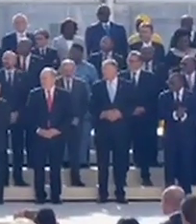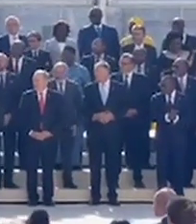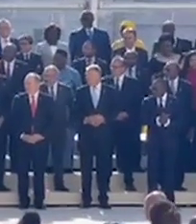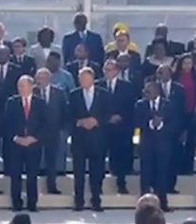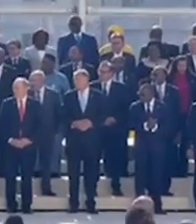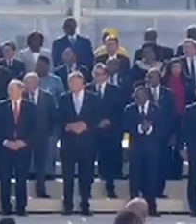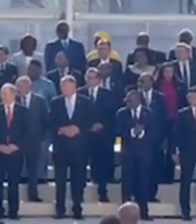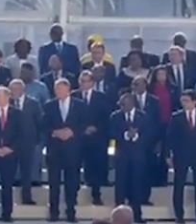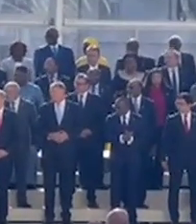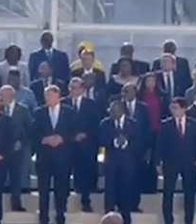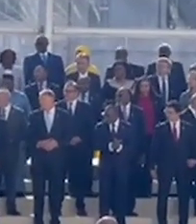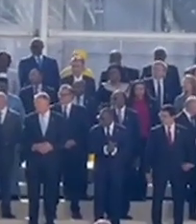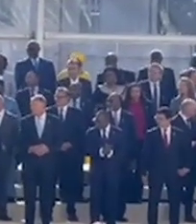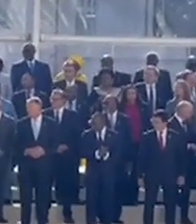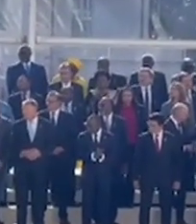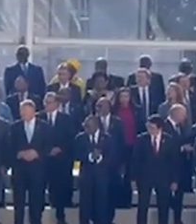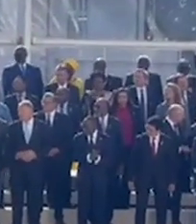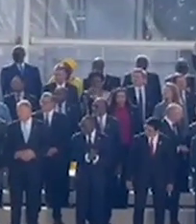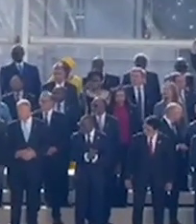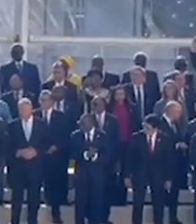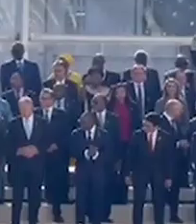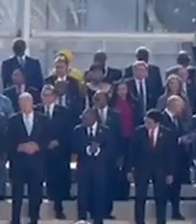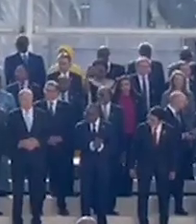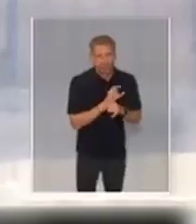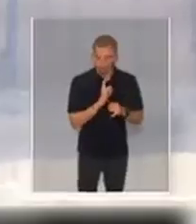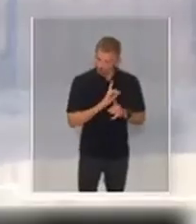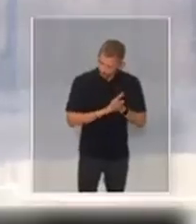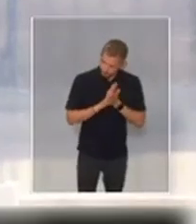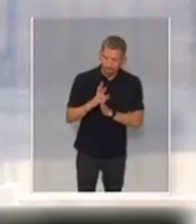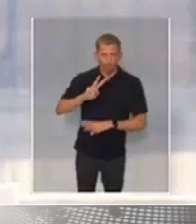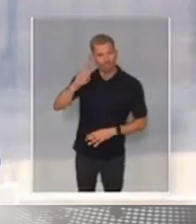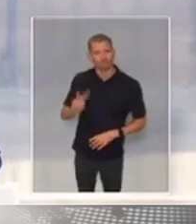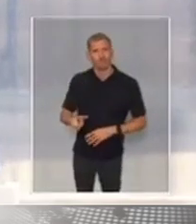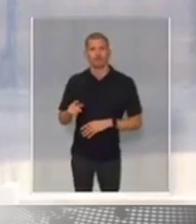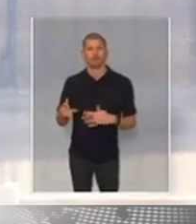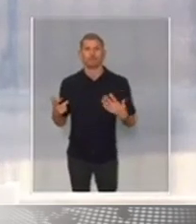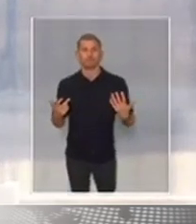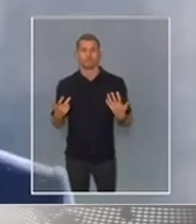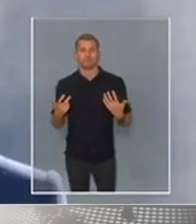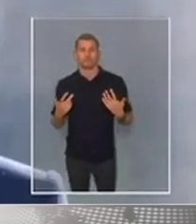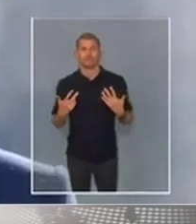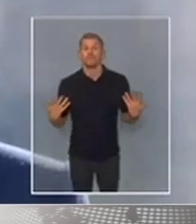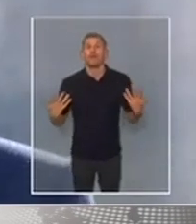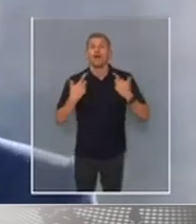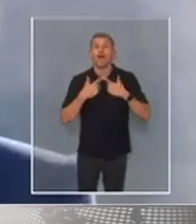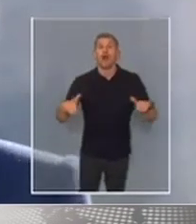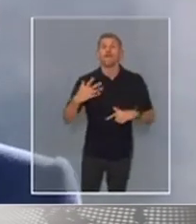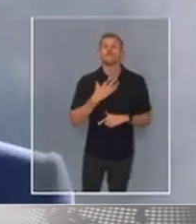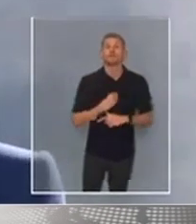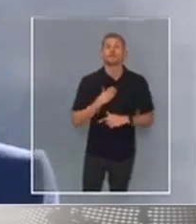promouvoir le français et le multilinguisme à l'échelle internationale. Non, la francophonie n'est pas un repli sur